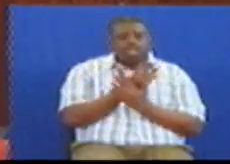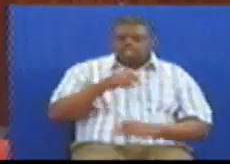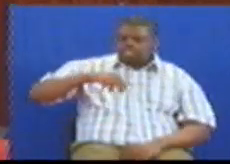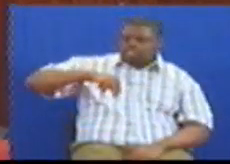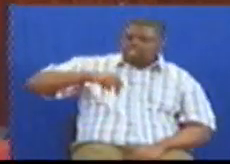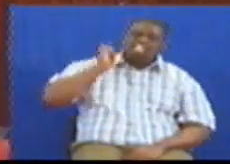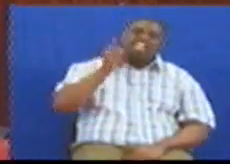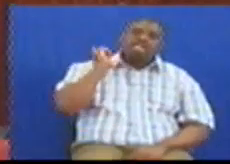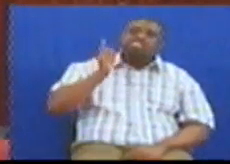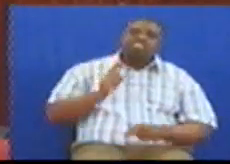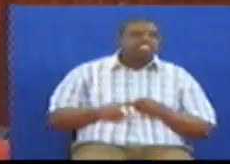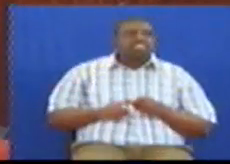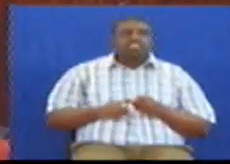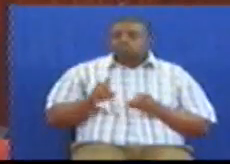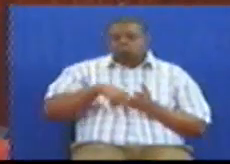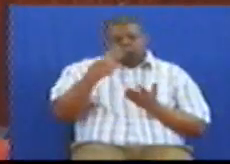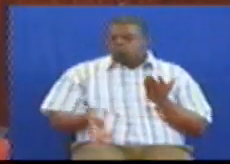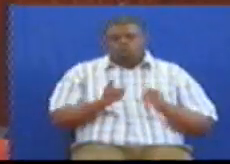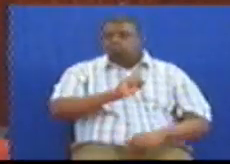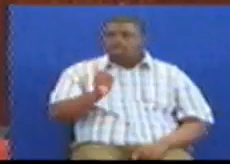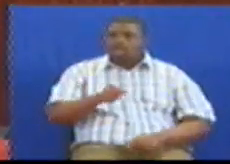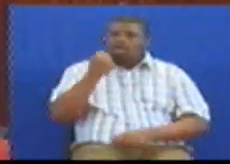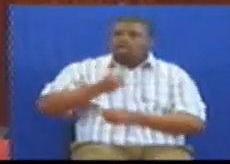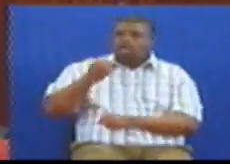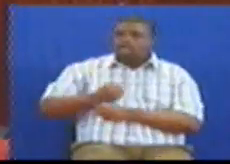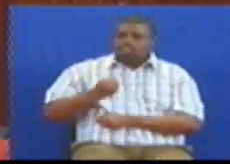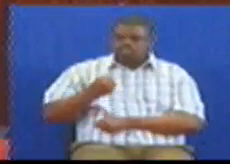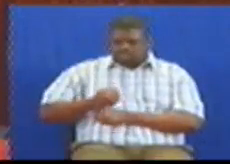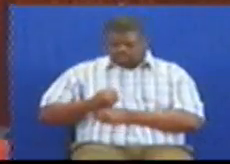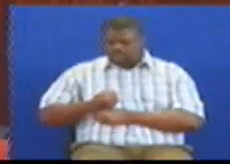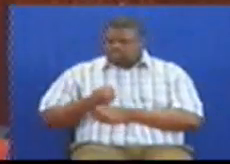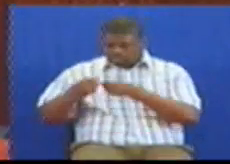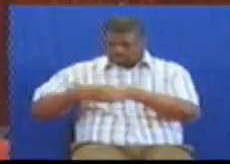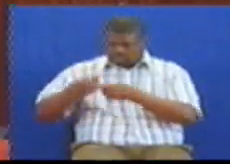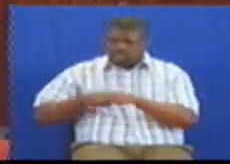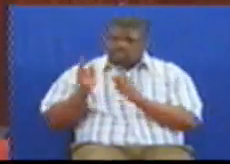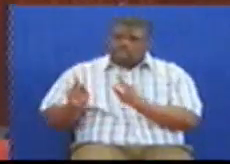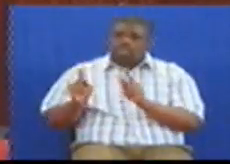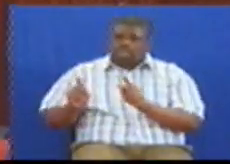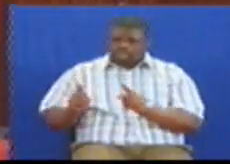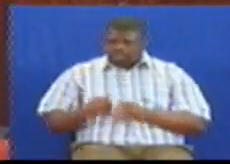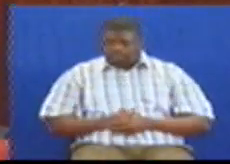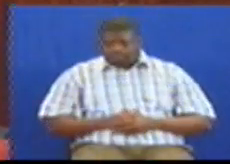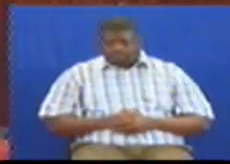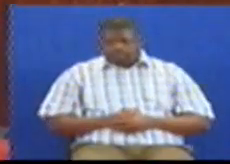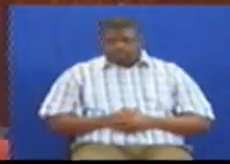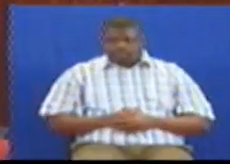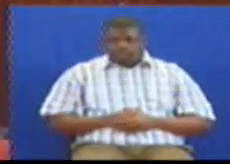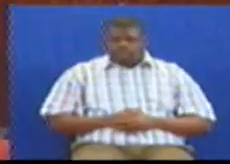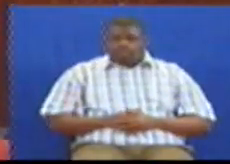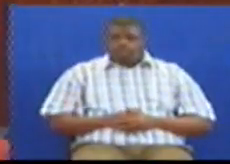Ninasema sitamwangusha, nitafanya kazi kama inavyotakiwa. Mheshimiwa Naibu